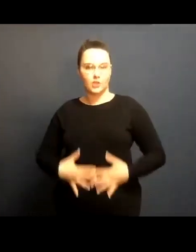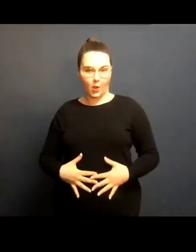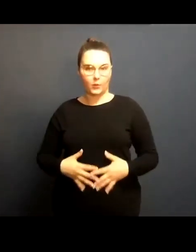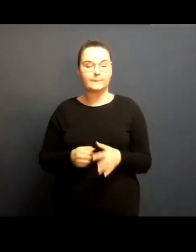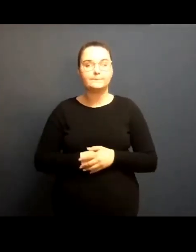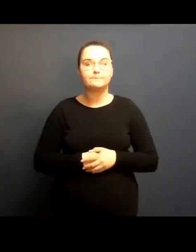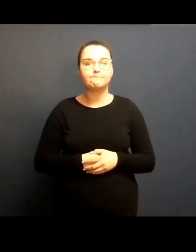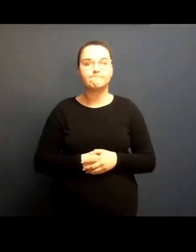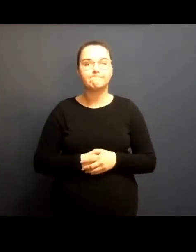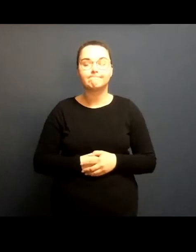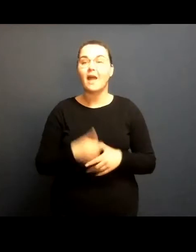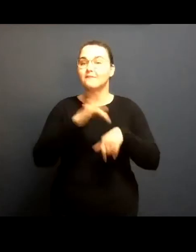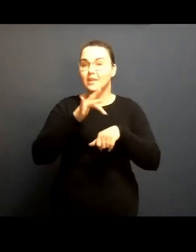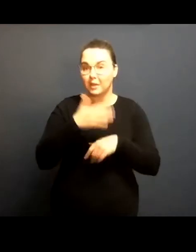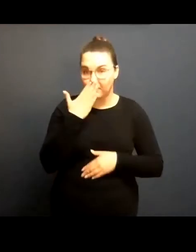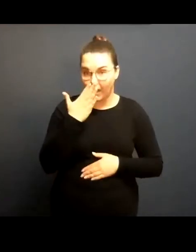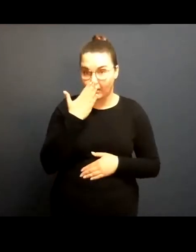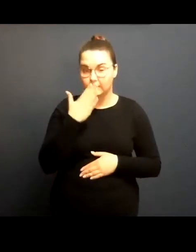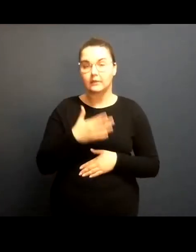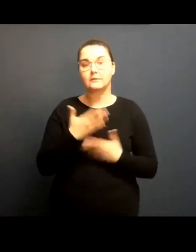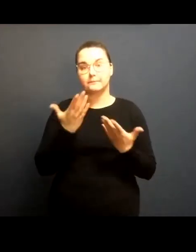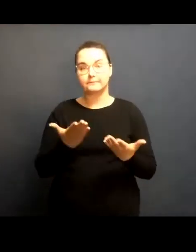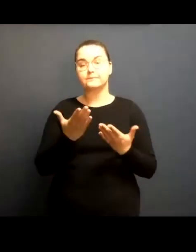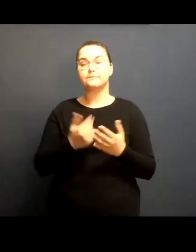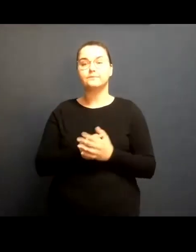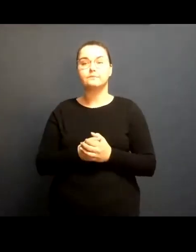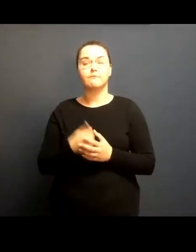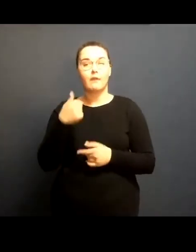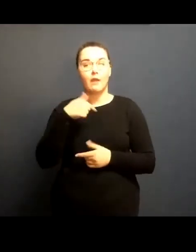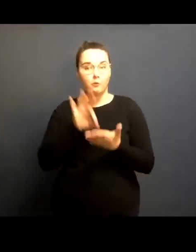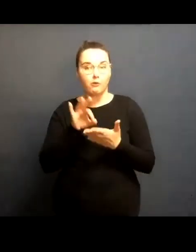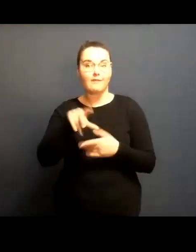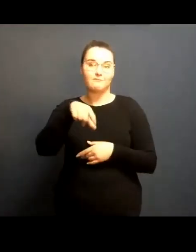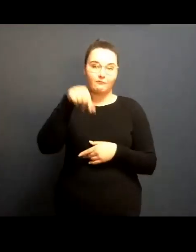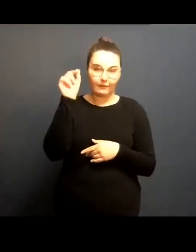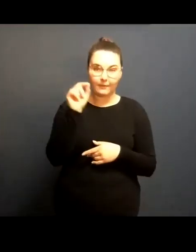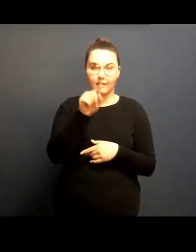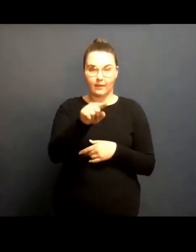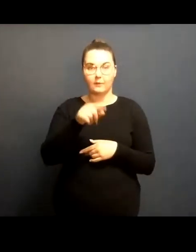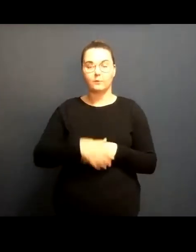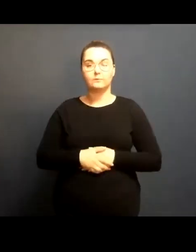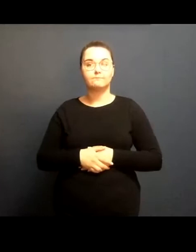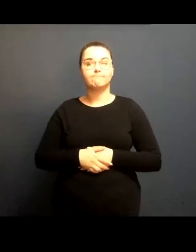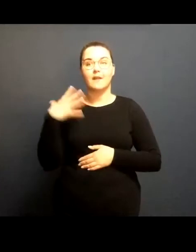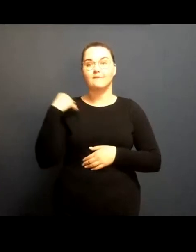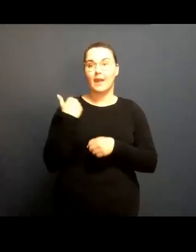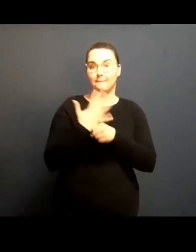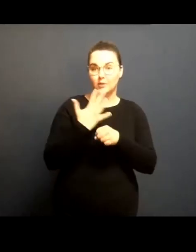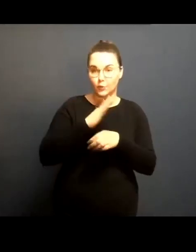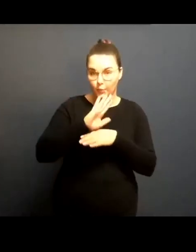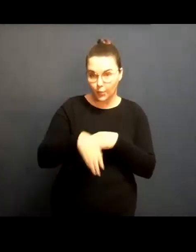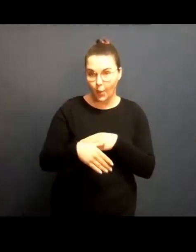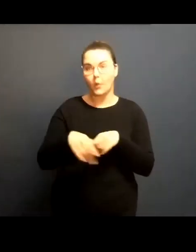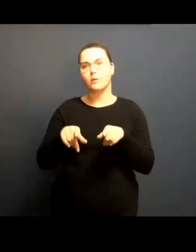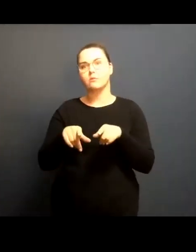wyimkom z wywiadów, które wybrałam ze względu na wiek, czyli po 50, po 60 roku życia.